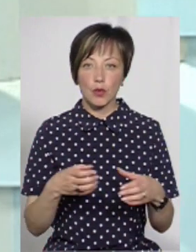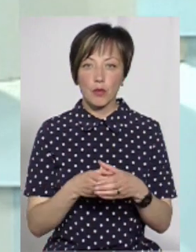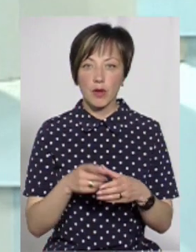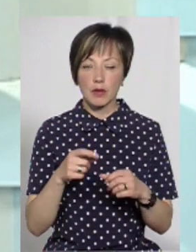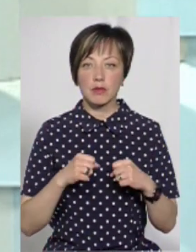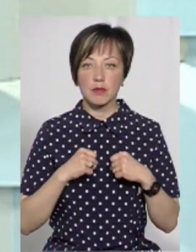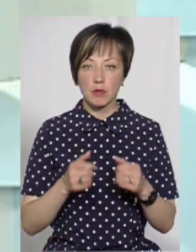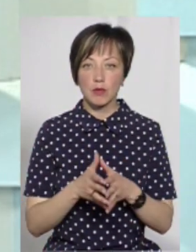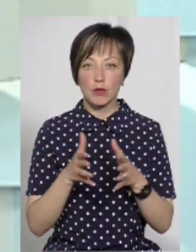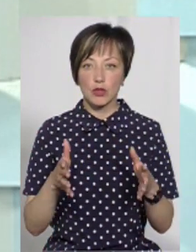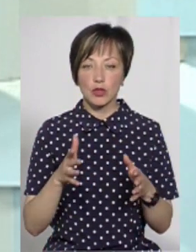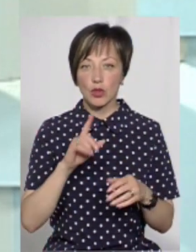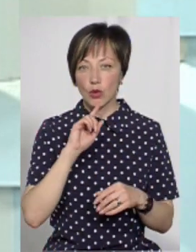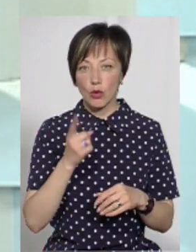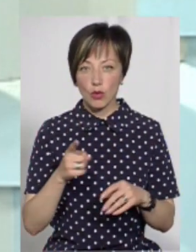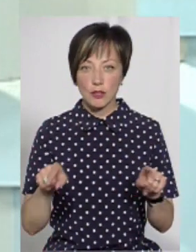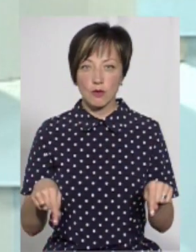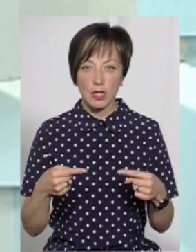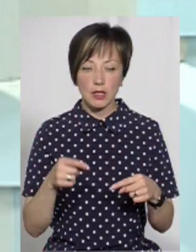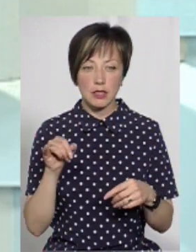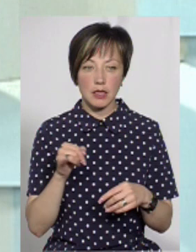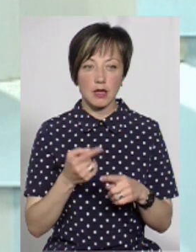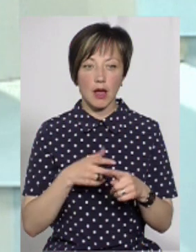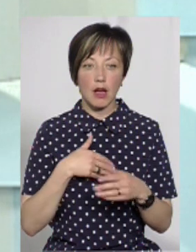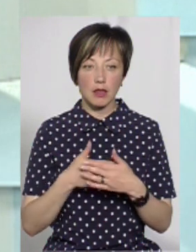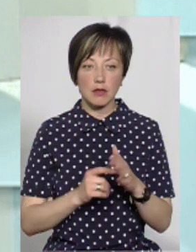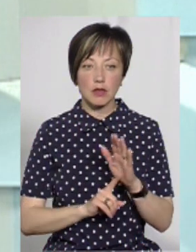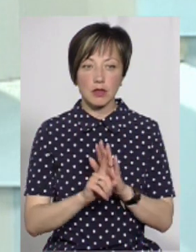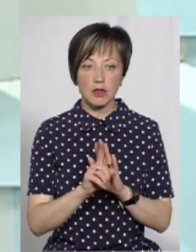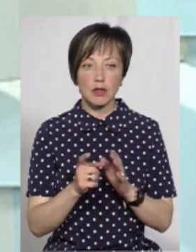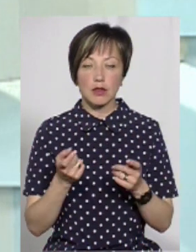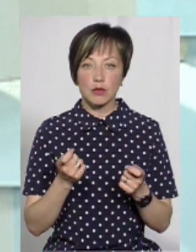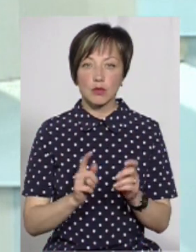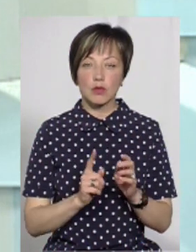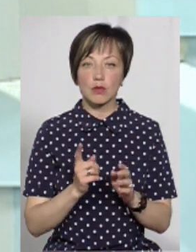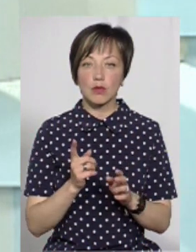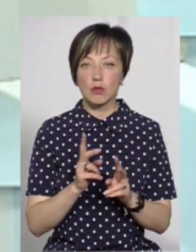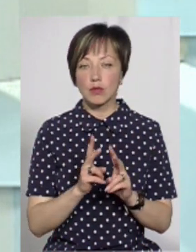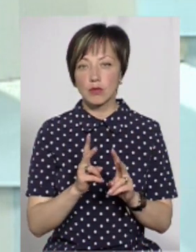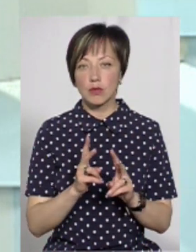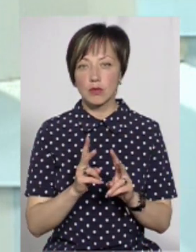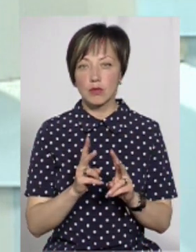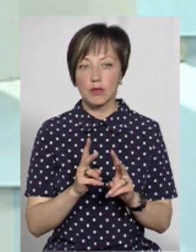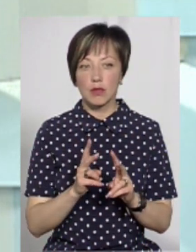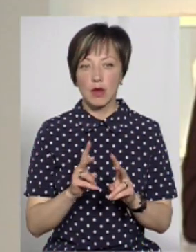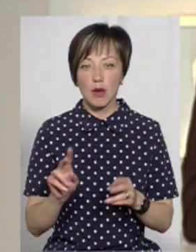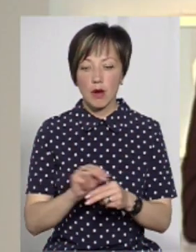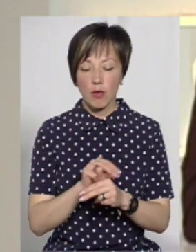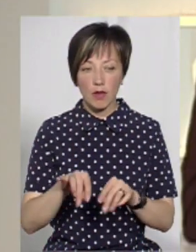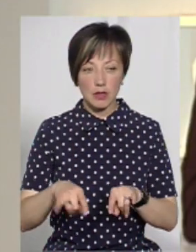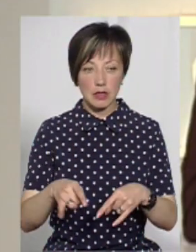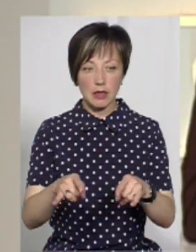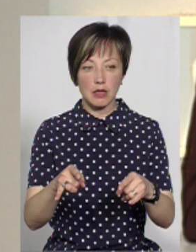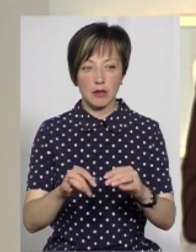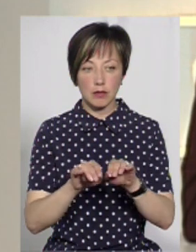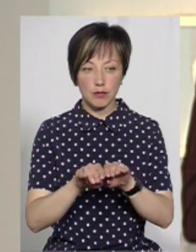вони там трохи більше року, як створилися, і вони активно взялися. Спочатку там, як ми кажемо, жартуємо, що вони позалатували дірки,